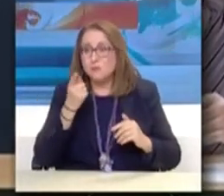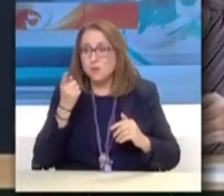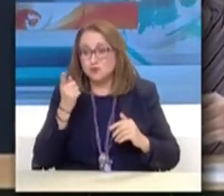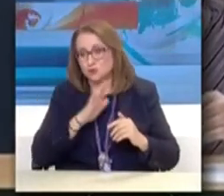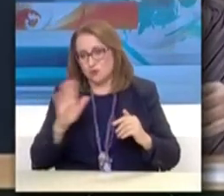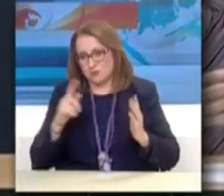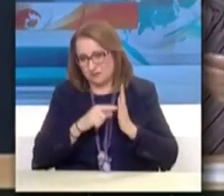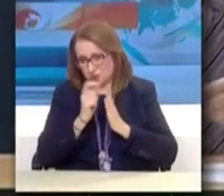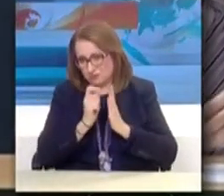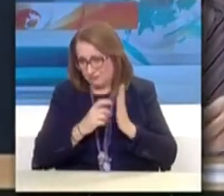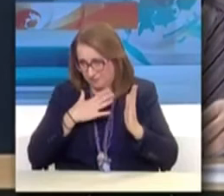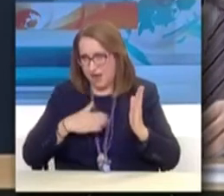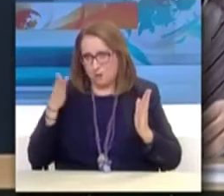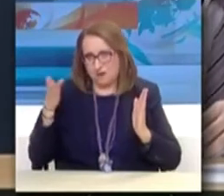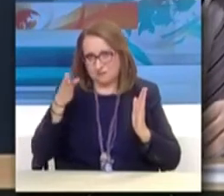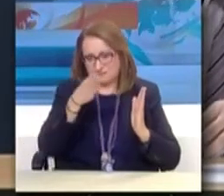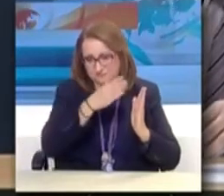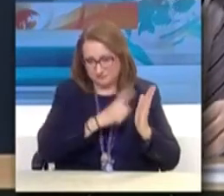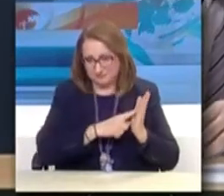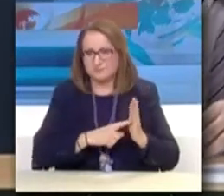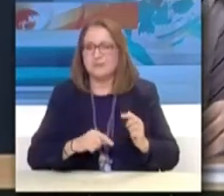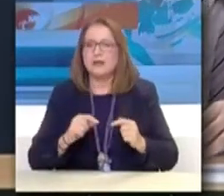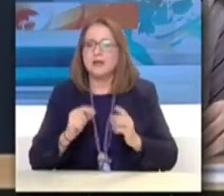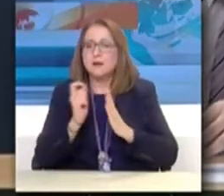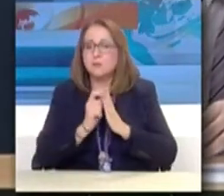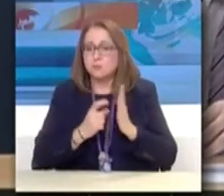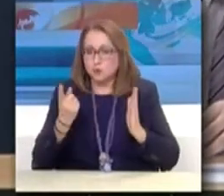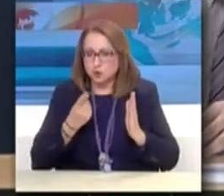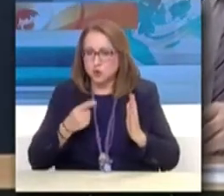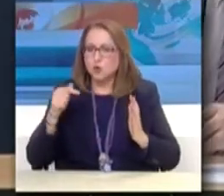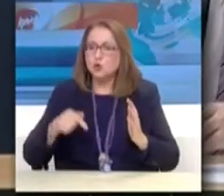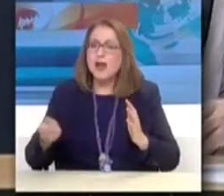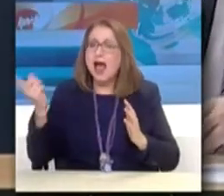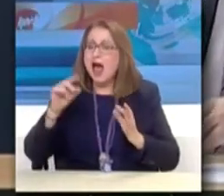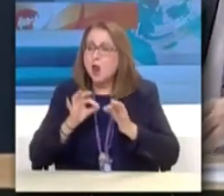μόνο. Όσον αφορά το πρώτο, να σας παραπέμψω στον Υφυπουργό, τον κύριο Κοντοζωμάνη, ο οποίος έχει λεπτομέρειες.